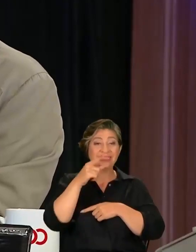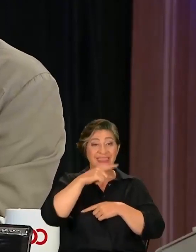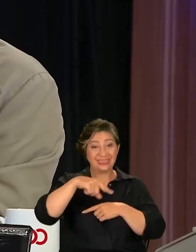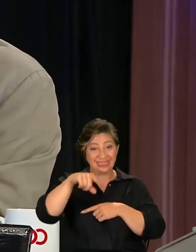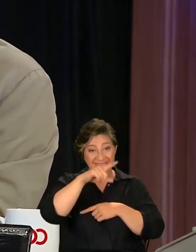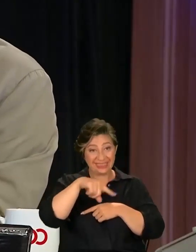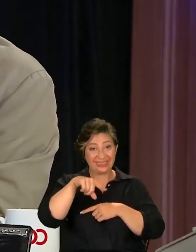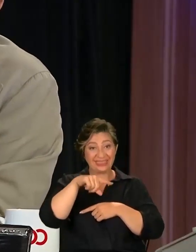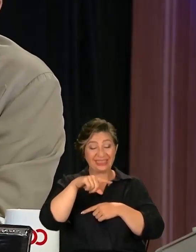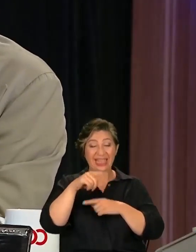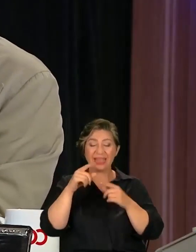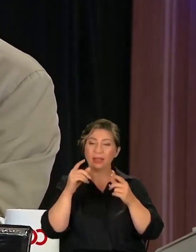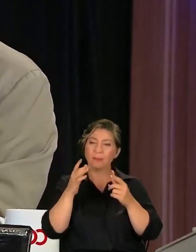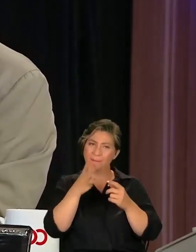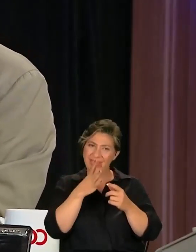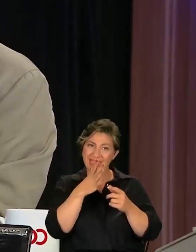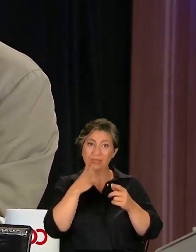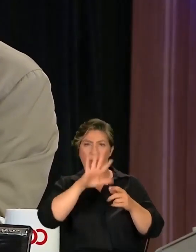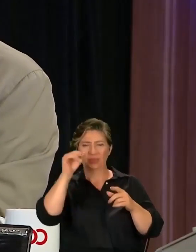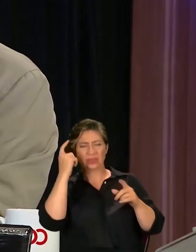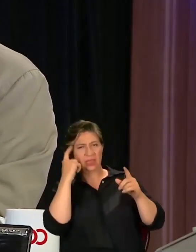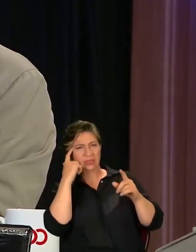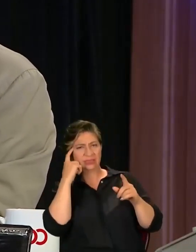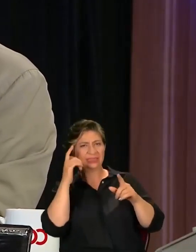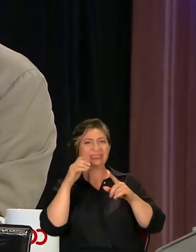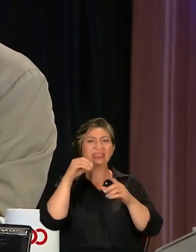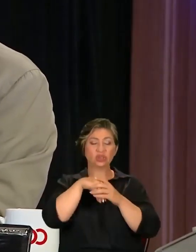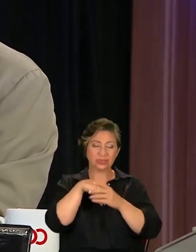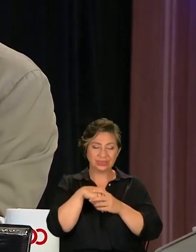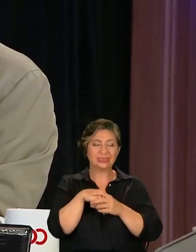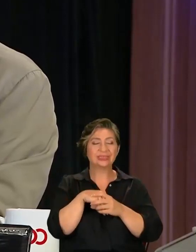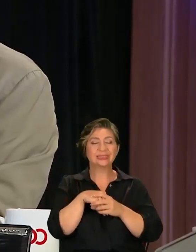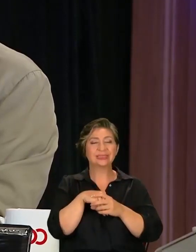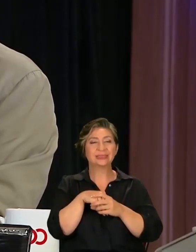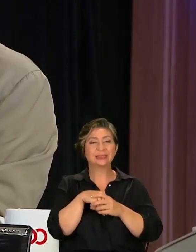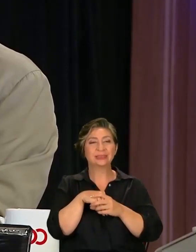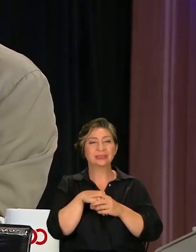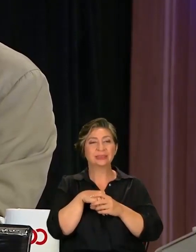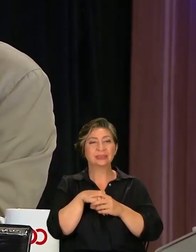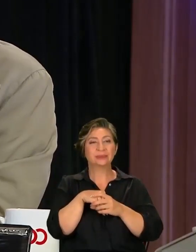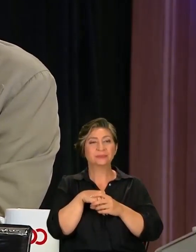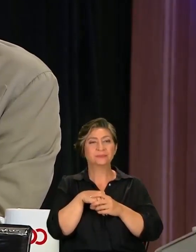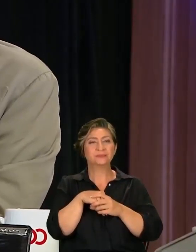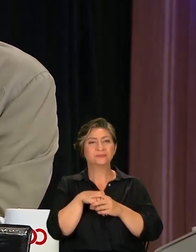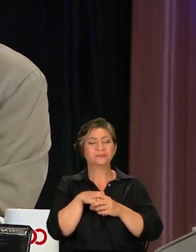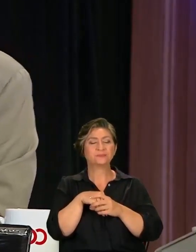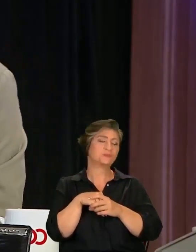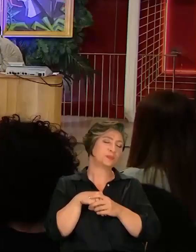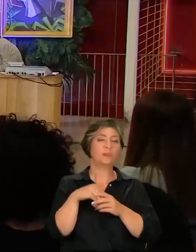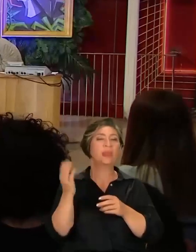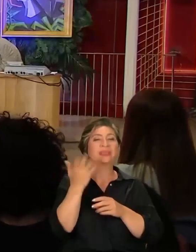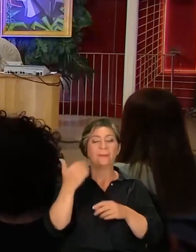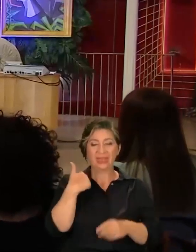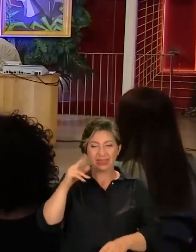Sizin genelde bilinirliğiniz ve tanıtımınız açısından. Çünkü mesela beni